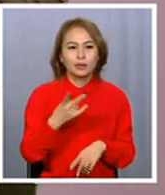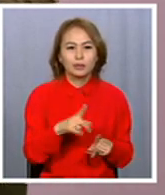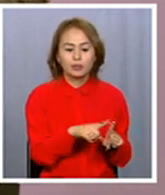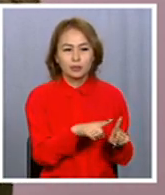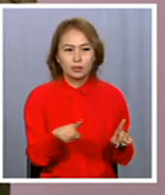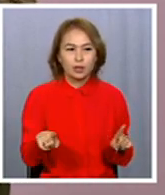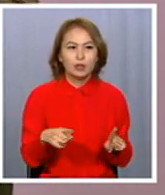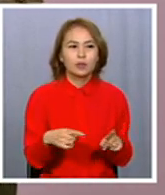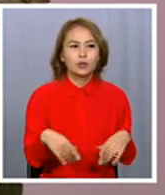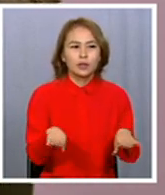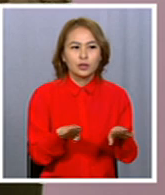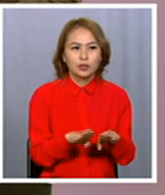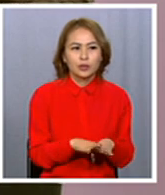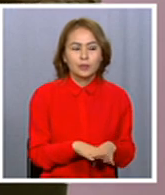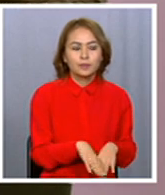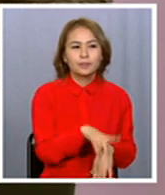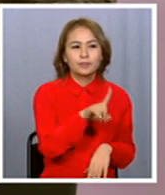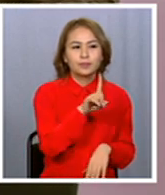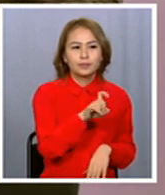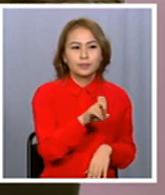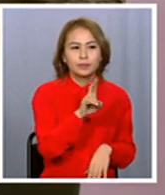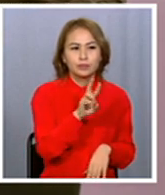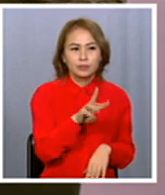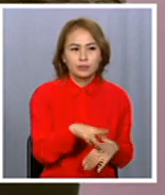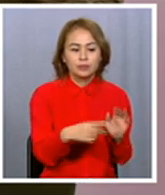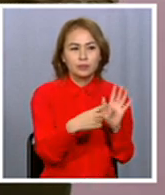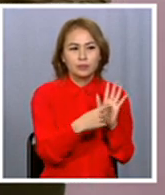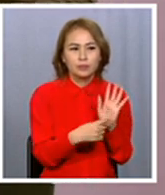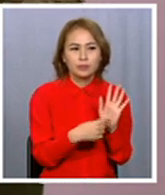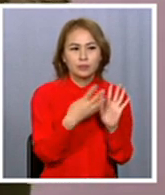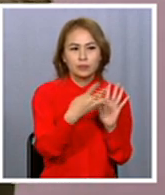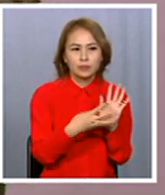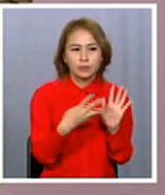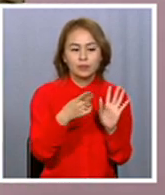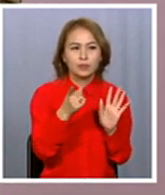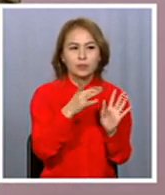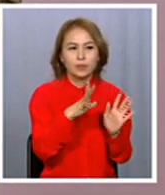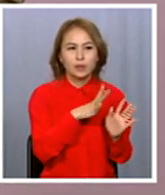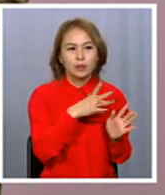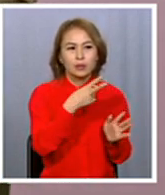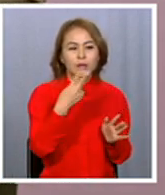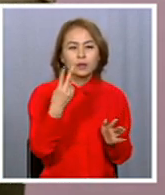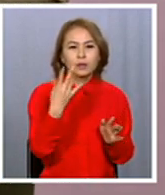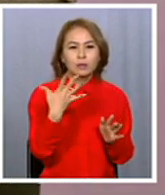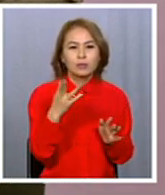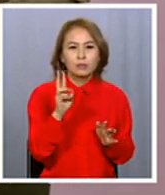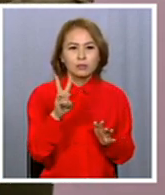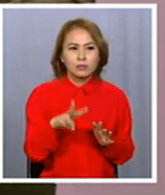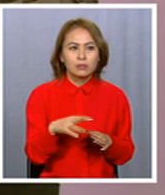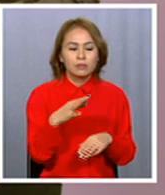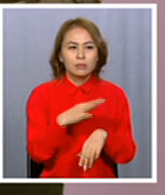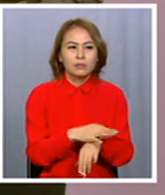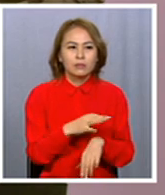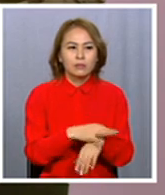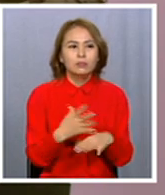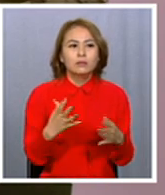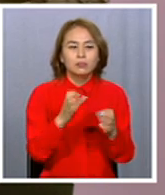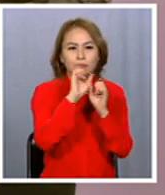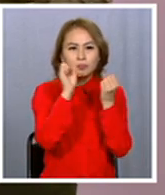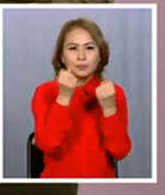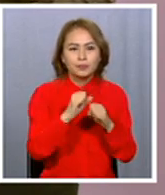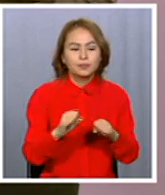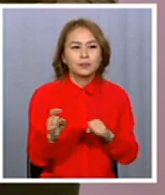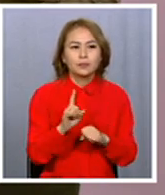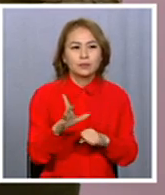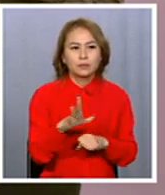Ендеше 100 километрді 4 сағатта жүріп өтетін болса, қандай жылдамдықпен қозғалғанын анықтау